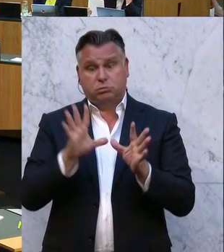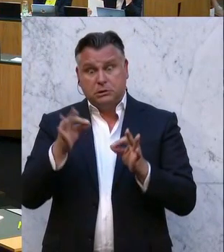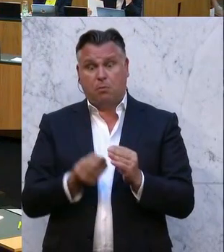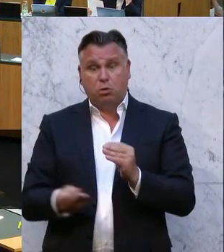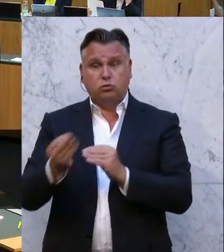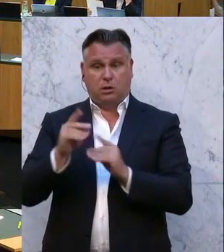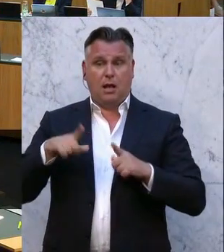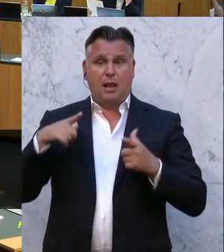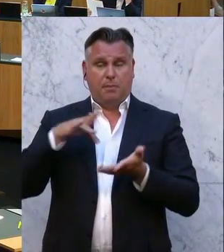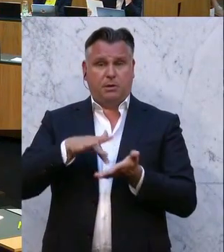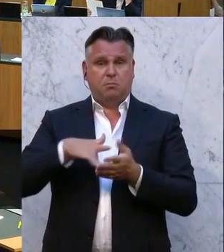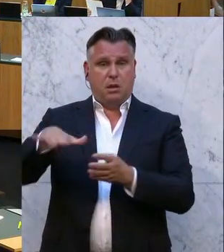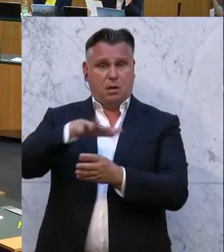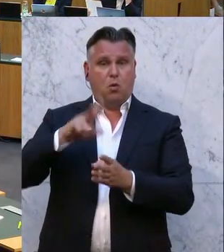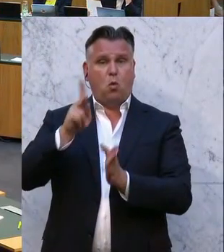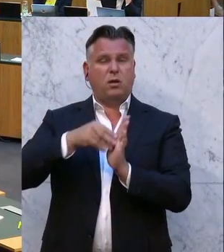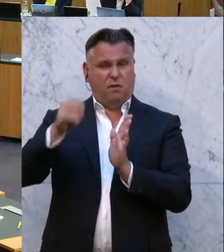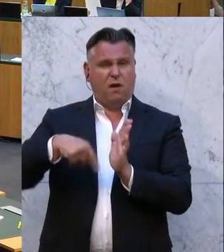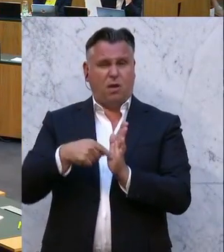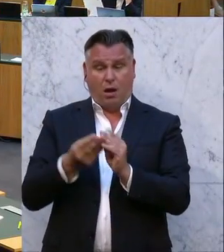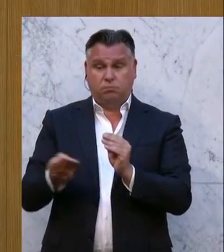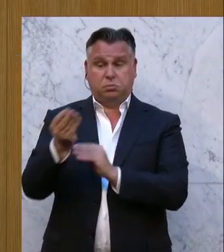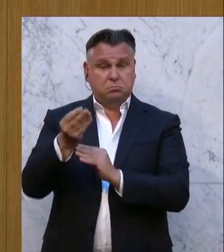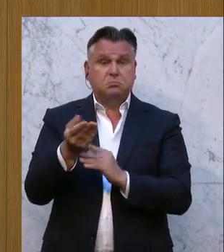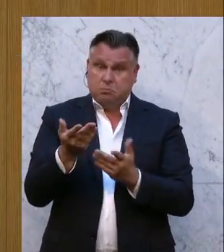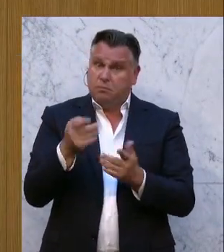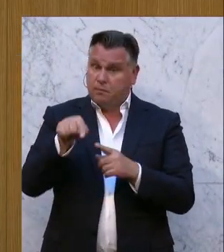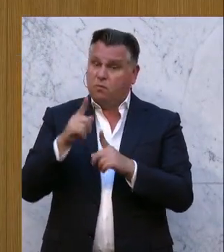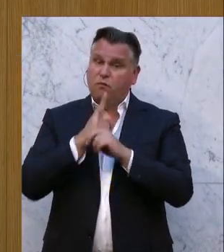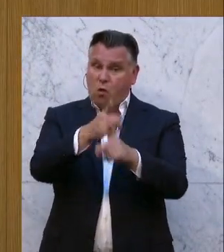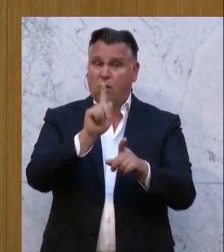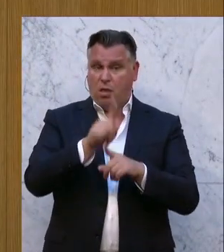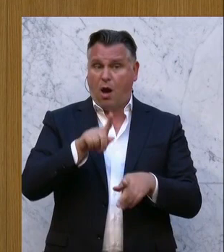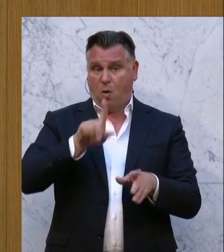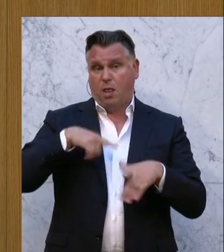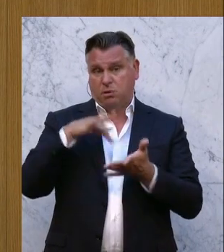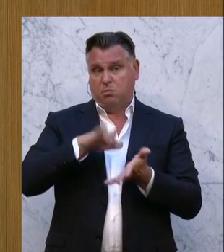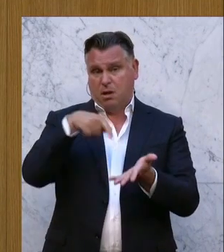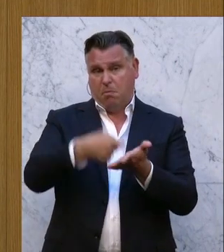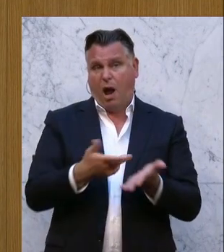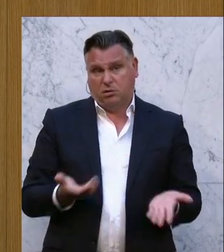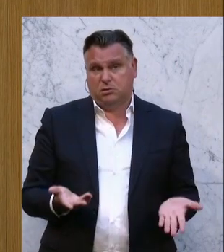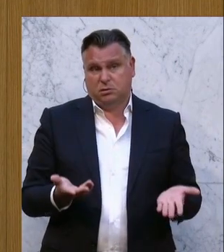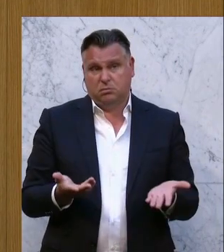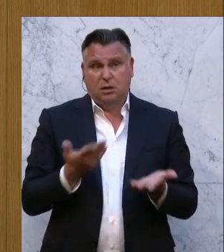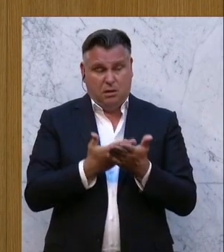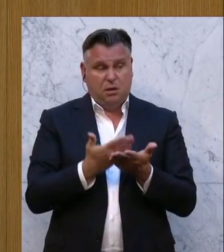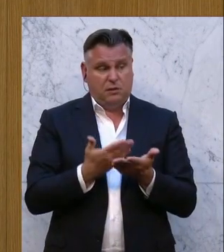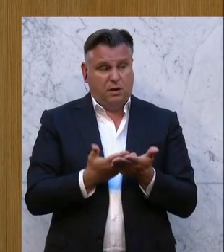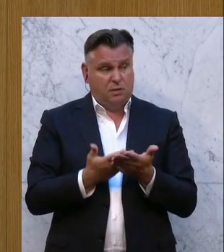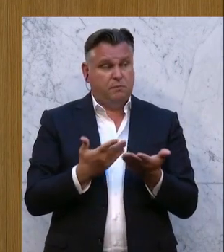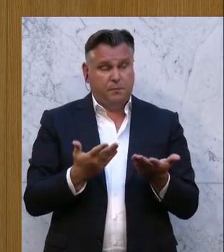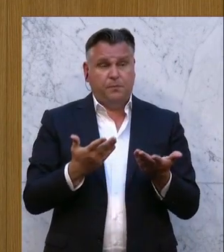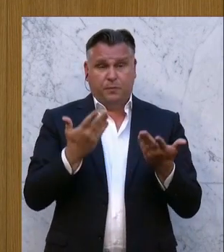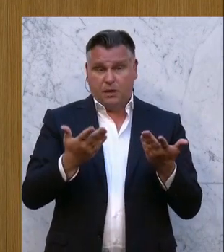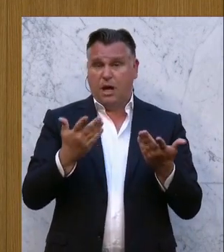im Lebensmittelbereich bei den Kollektivverträgen gehabt. Das wird sich auch niederschlagen, das muss man auch ganz ehrlich dazu sagen, wenn wir keine